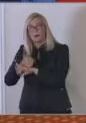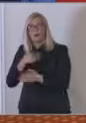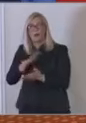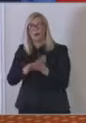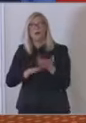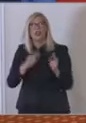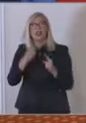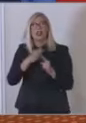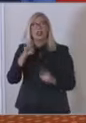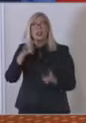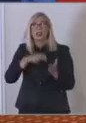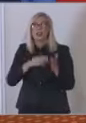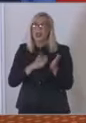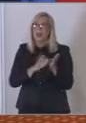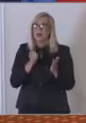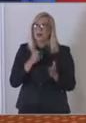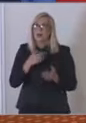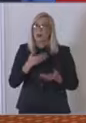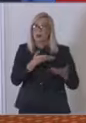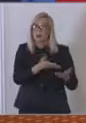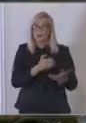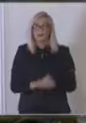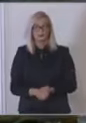tretar, filloj me Matil në televizion, urdhëroni.